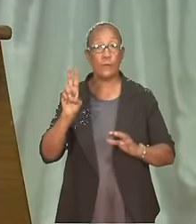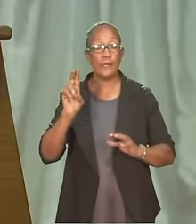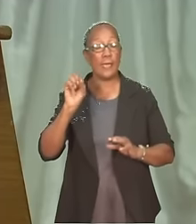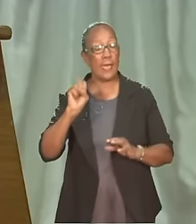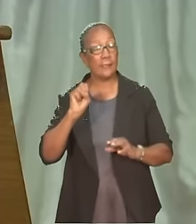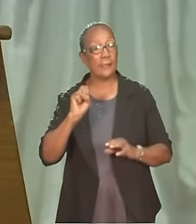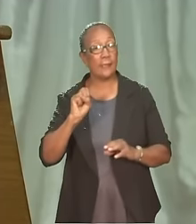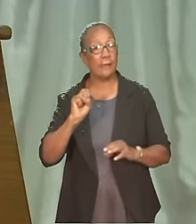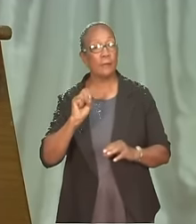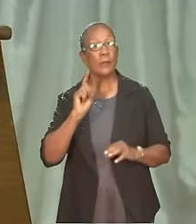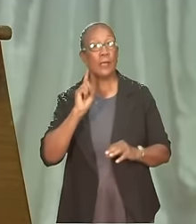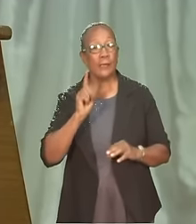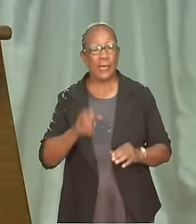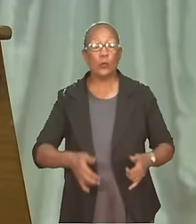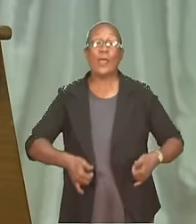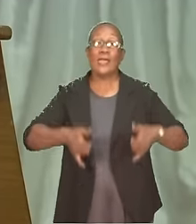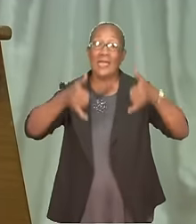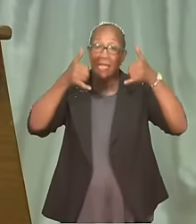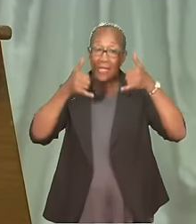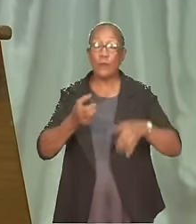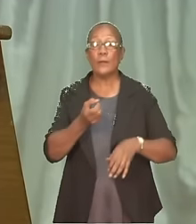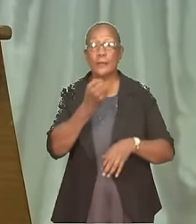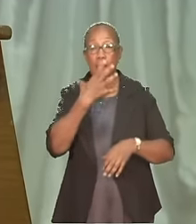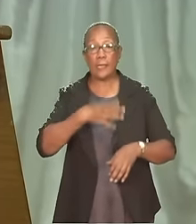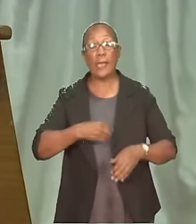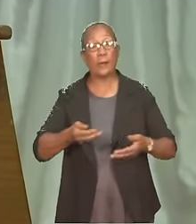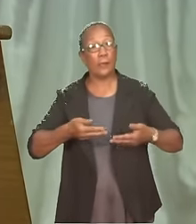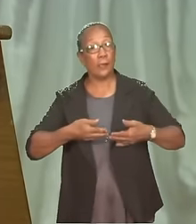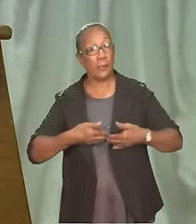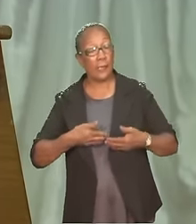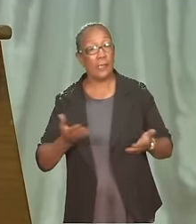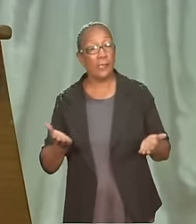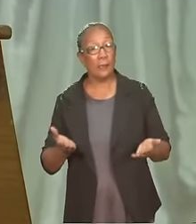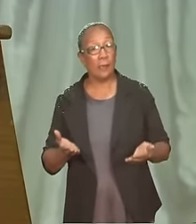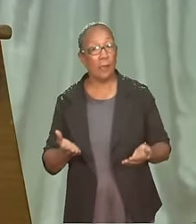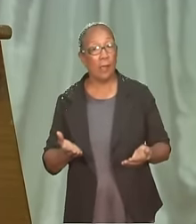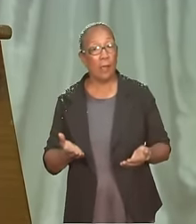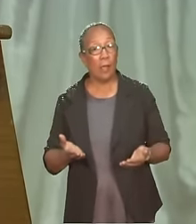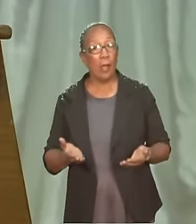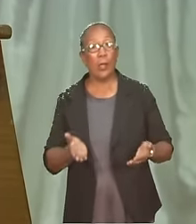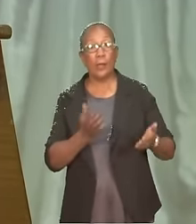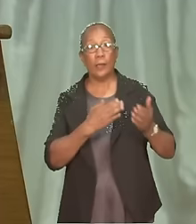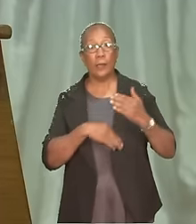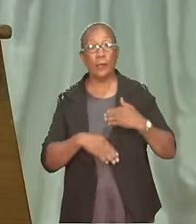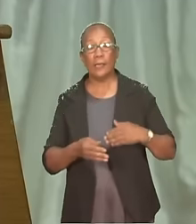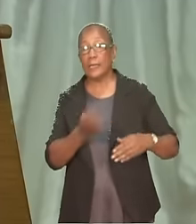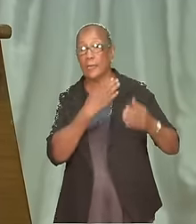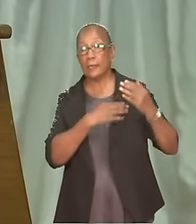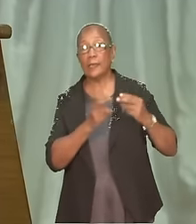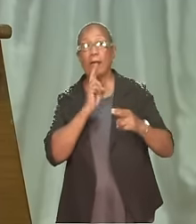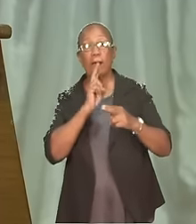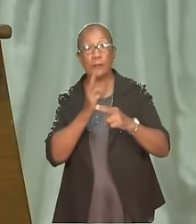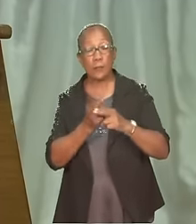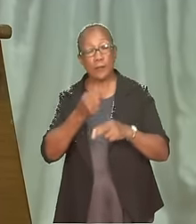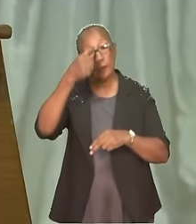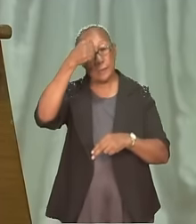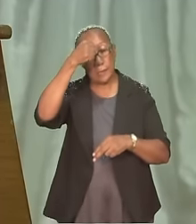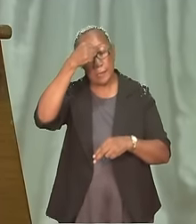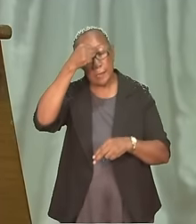we zoveel medicijnen gehad hebben uit de eerdere afspraken en investeringen van India's farmacie in